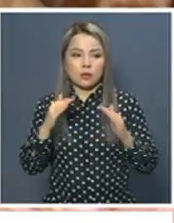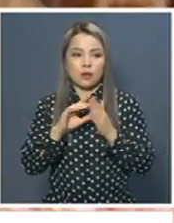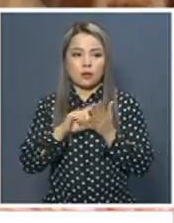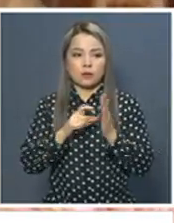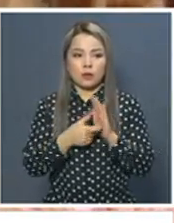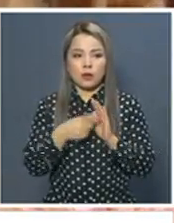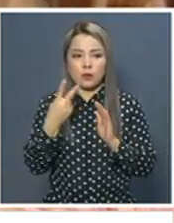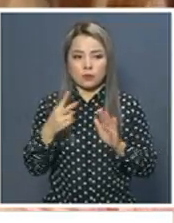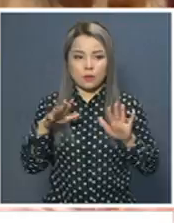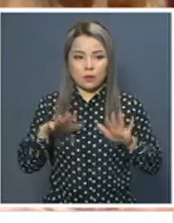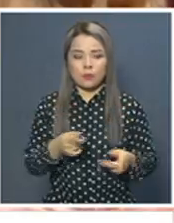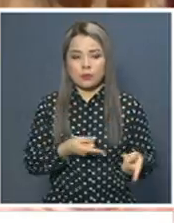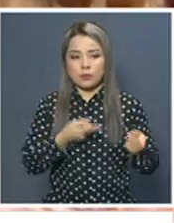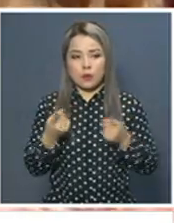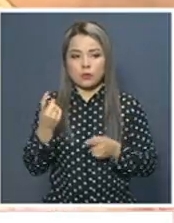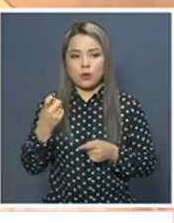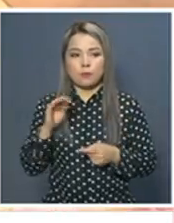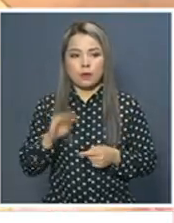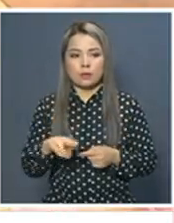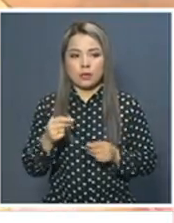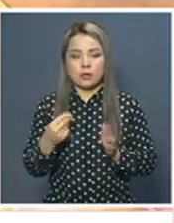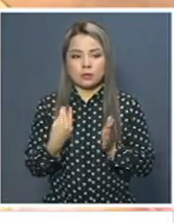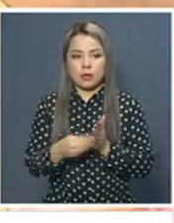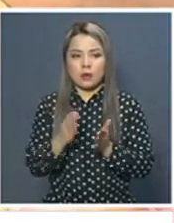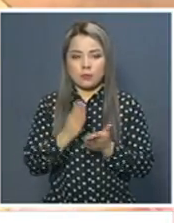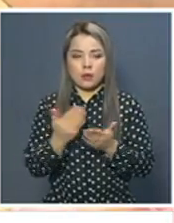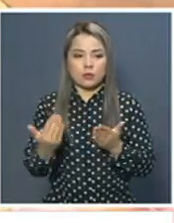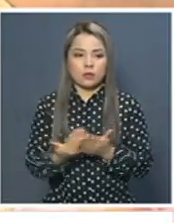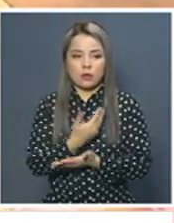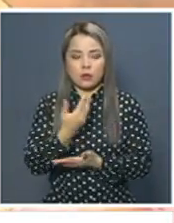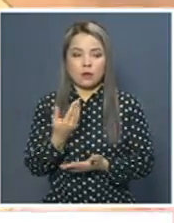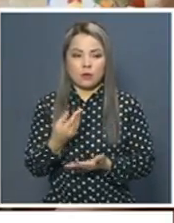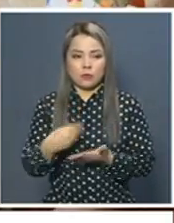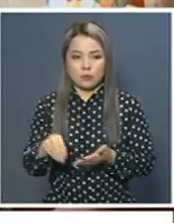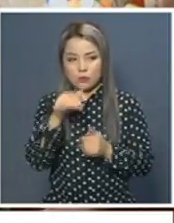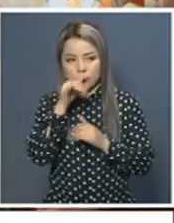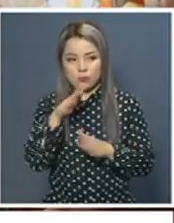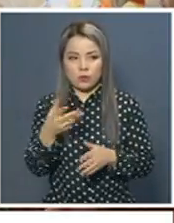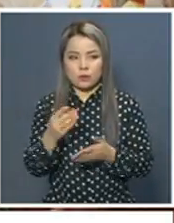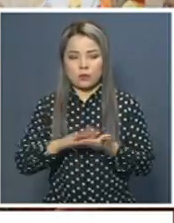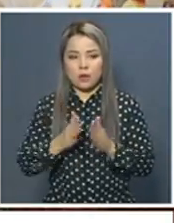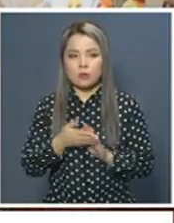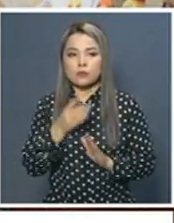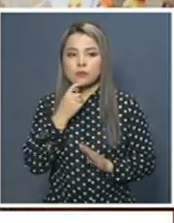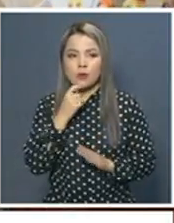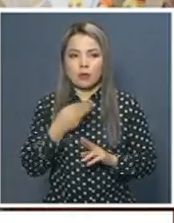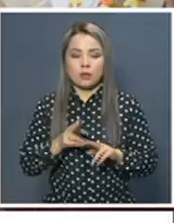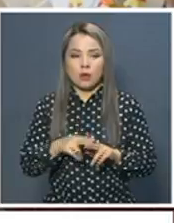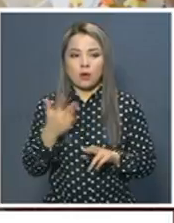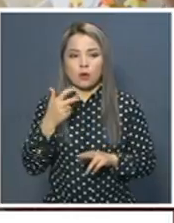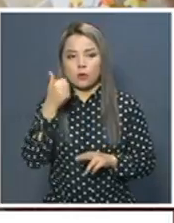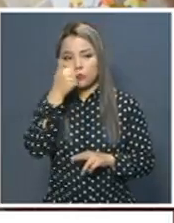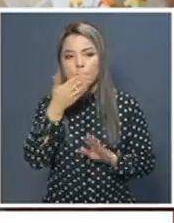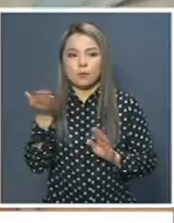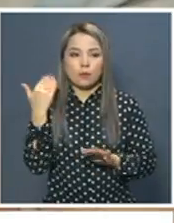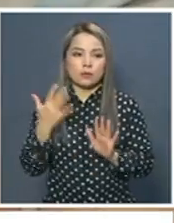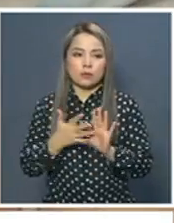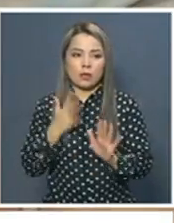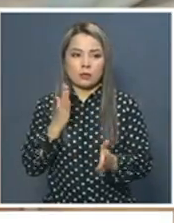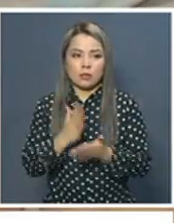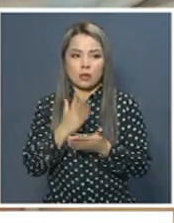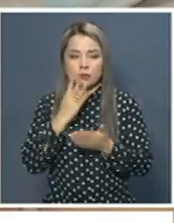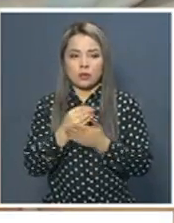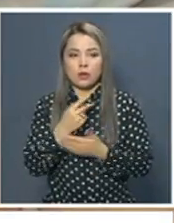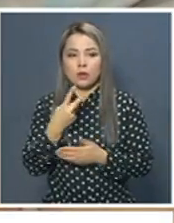пәтерді 12 жыл бұрын 100 мың теңгеге сатып алған. Жаңасын алуға жағдайы келмеді. 3 жыл бұрын кезекке тұрды. Қала басшылары биыл салынатын екі